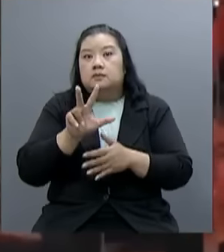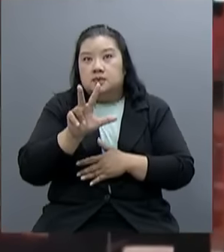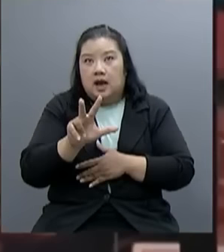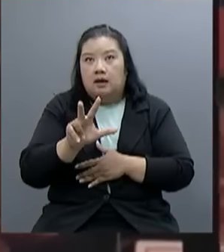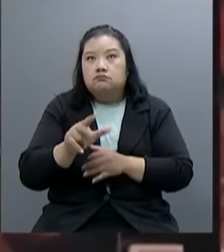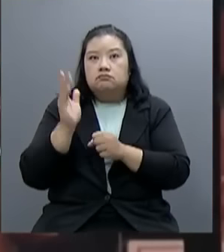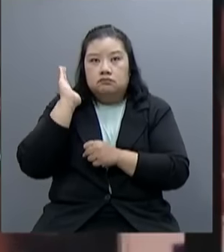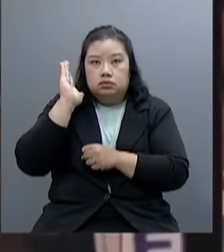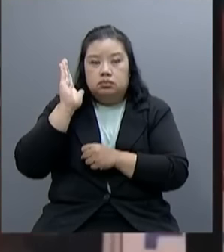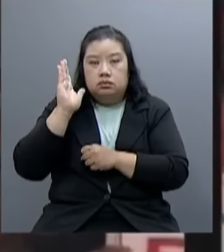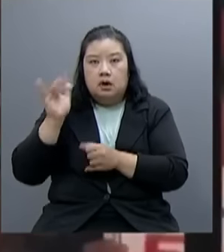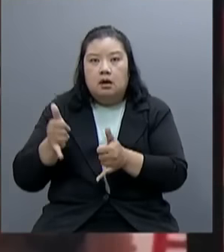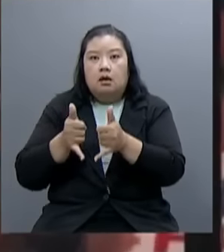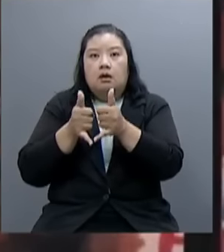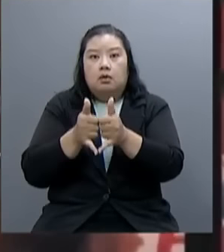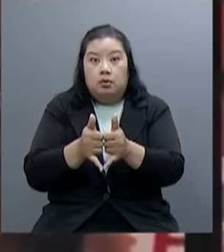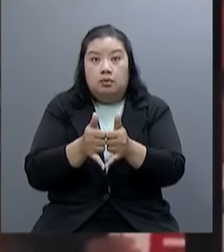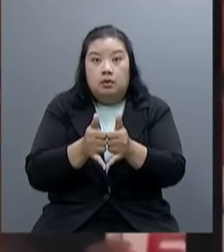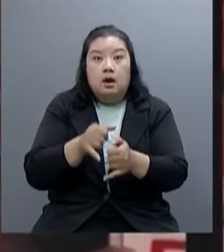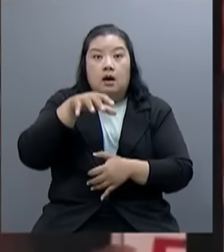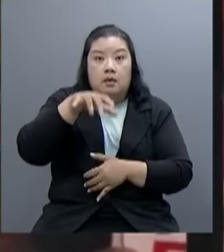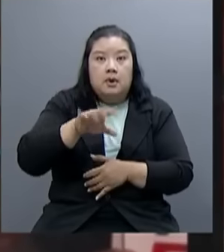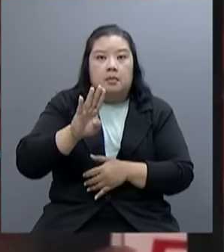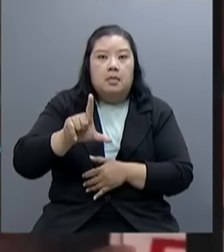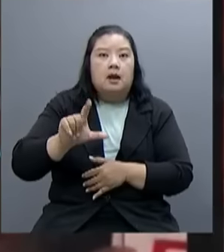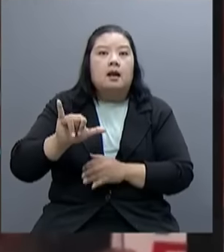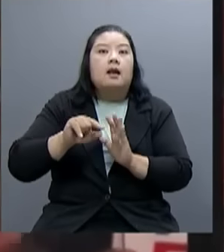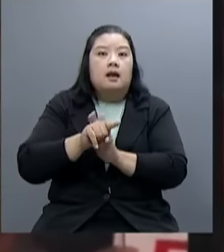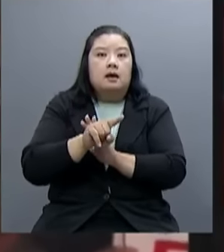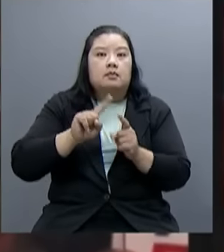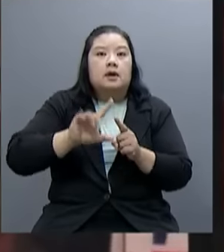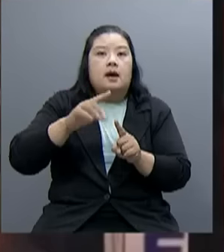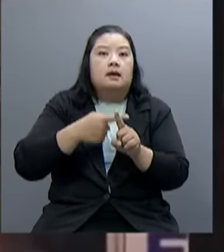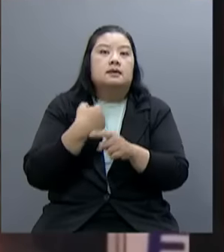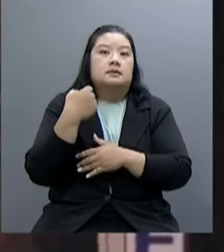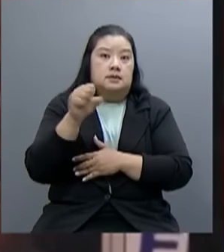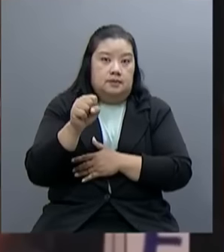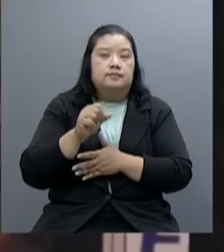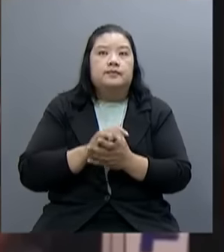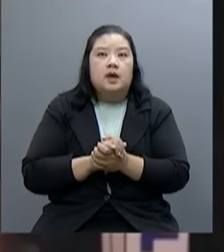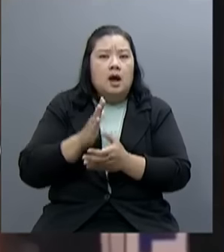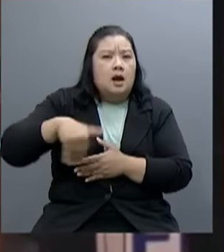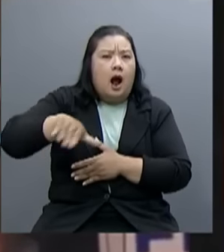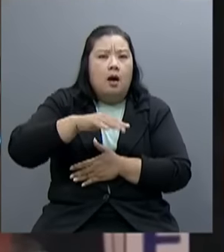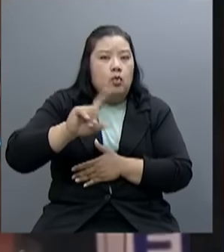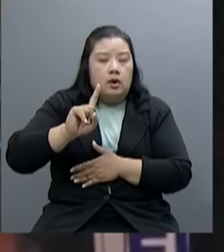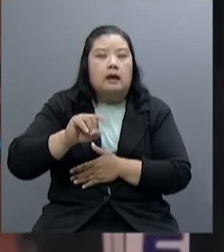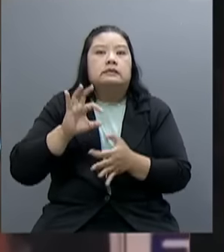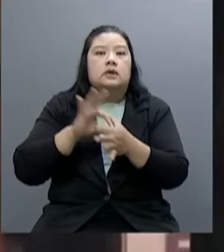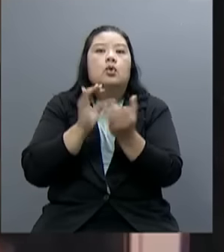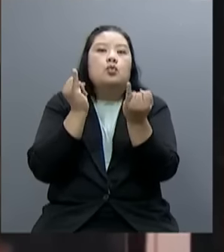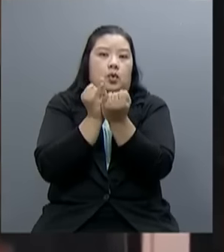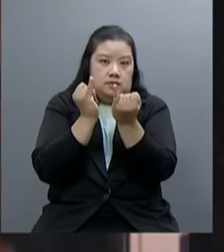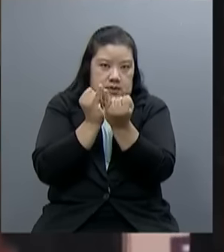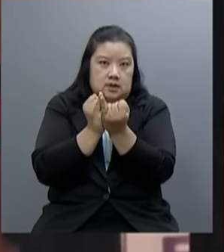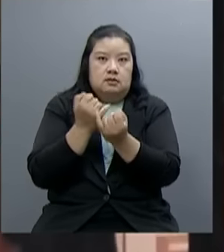ร่วมกับทรัมป์เป็นครั้งแรกที่เมืองบัตเลอร์เมื่อวันที่ 5ตุลาคมที่ผ่านมาภาพเหล่านี้ค่ะสะท้อนให้เห็นถึงความสัมพันธ์ที่แนบ